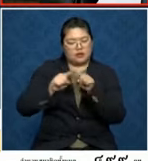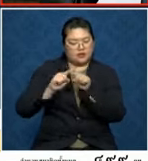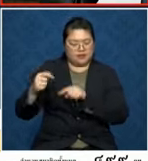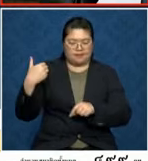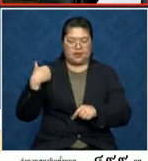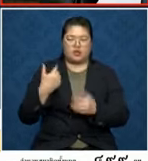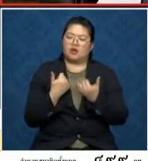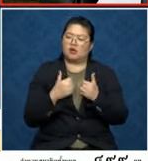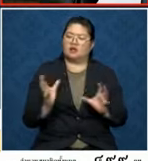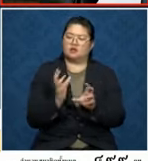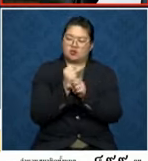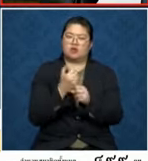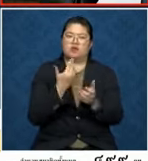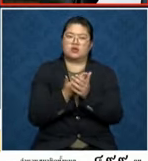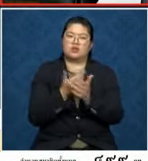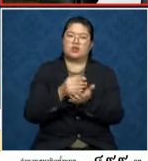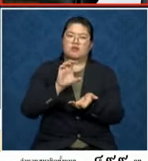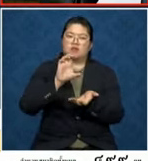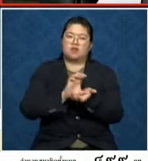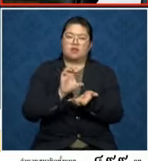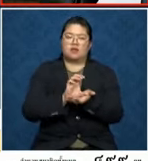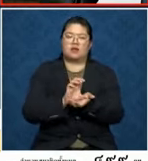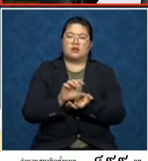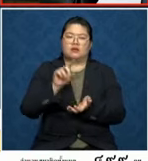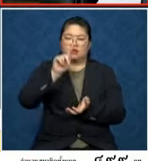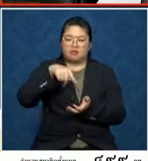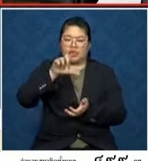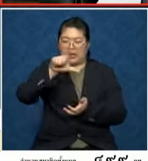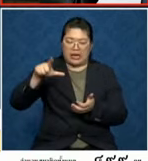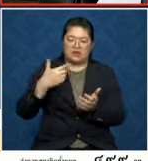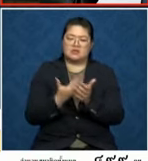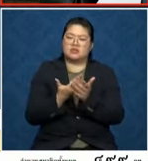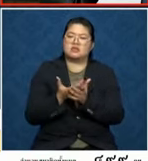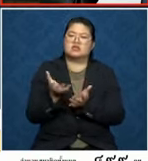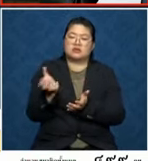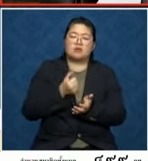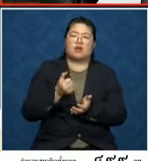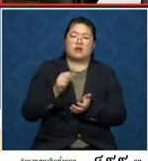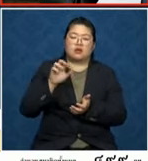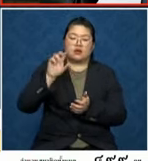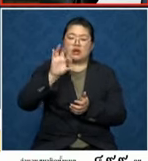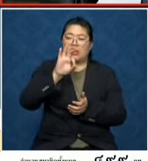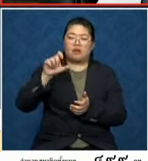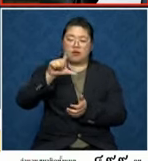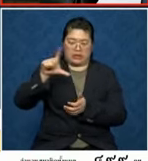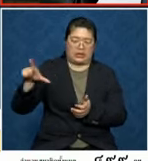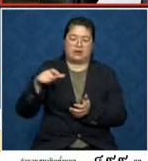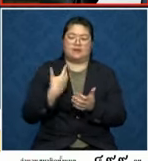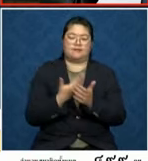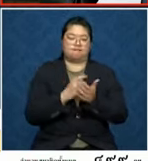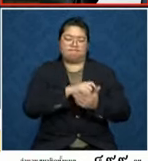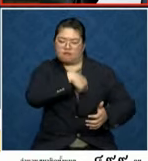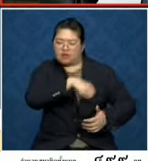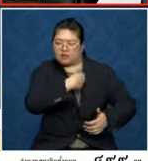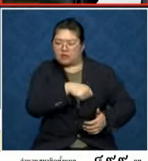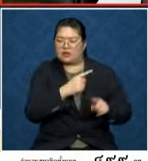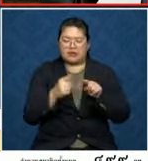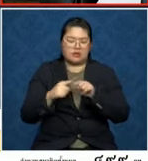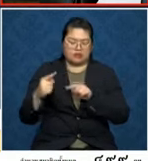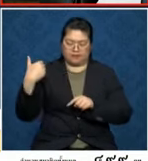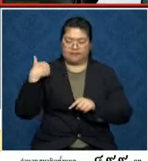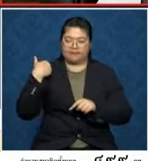เราใช้เงินประมาณ 1,000 ล้านบาทเพื่อจะทวงเงินคืนได้900ล้านบาทนะครับนี่คือปัญหาของค่าใช้จ่ายนะครับที่ยังไม่มีใครพูดถึงนะ